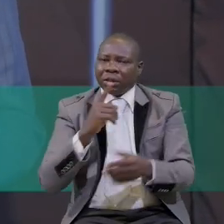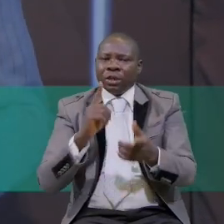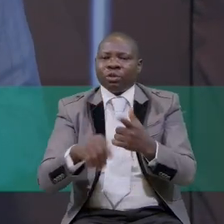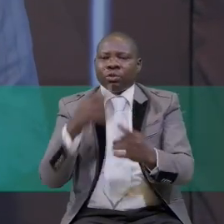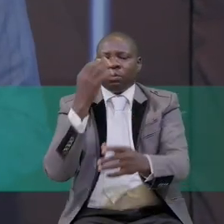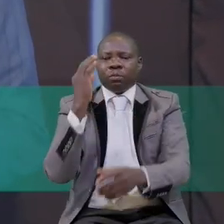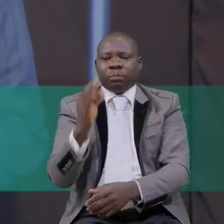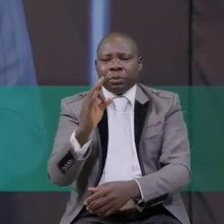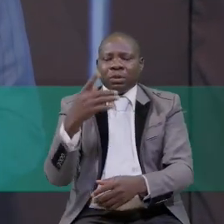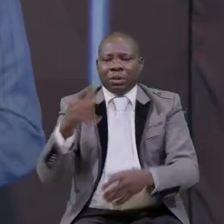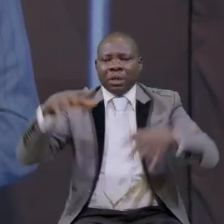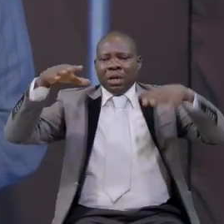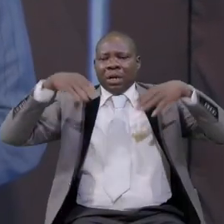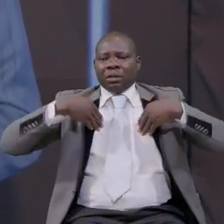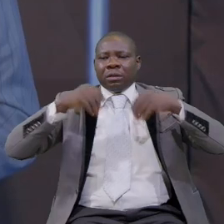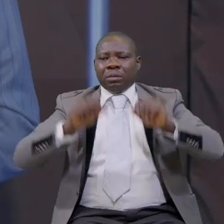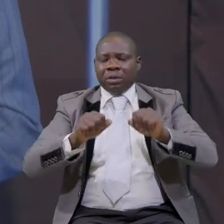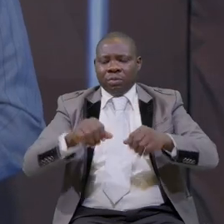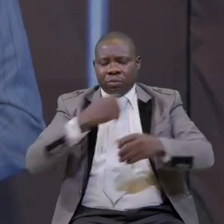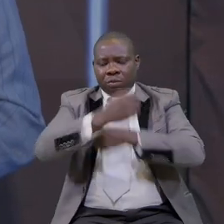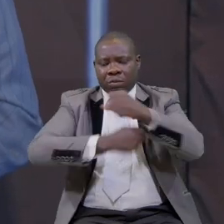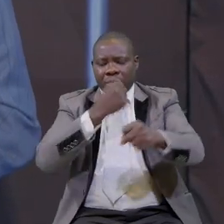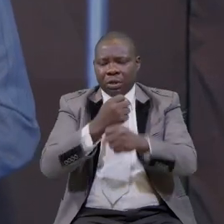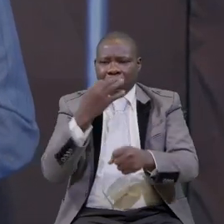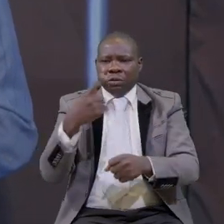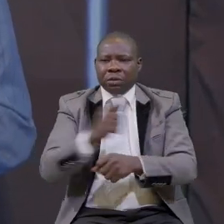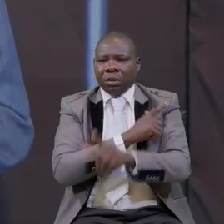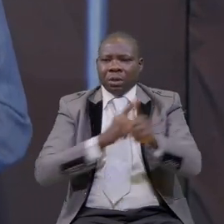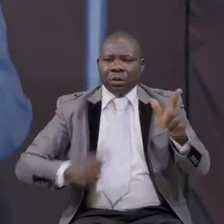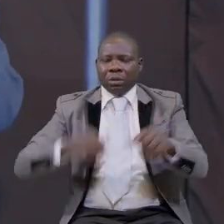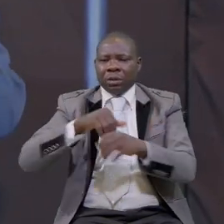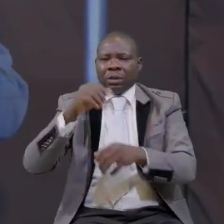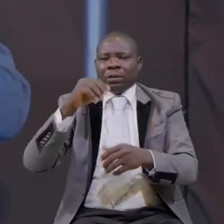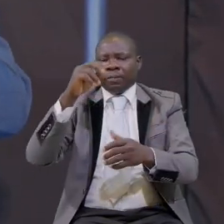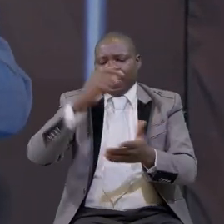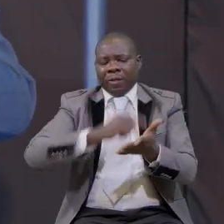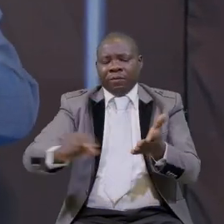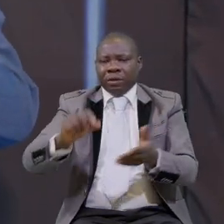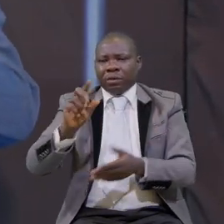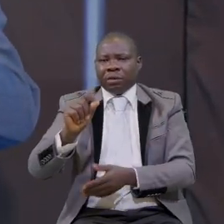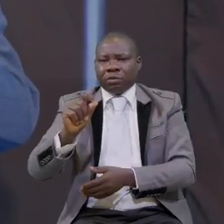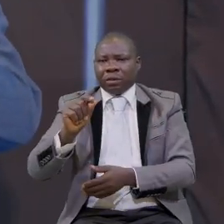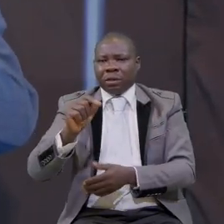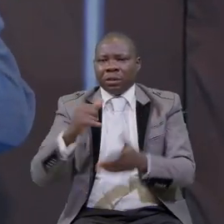aux captifs la délivrance. Verset 20. Il nous dit.